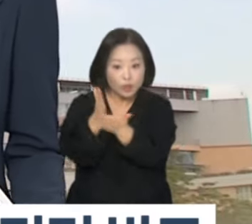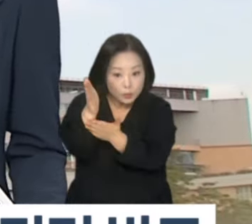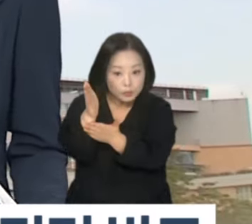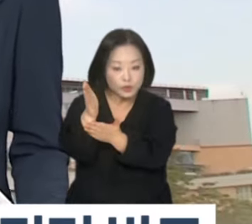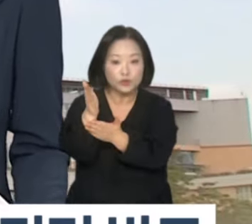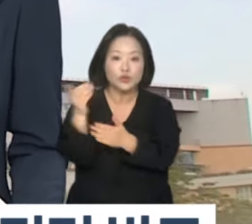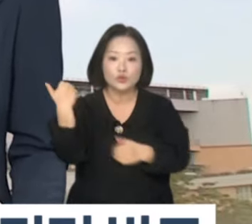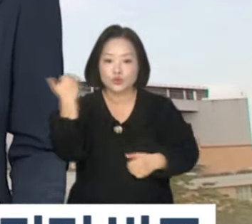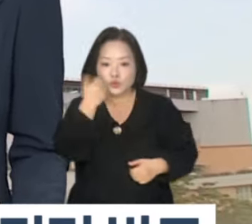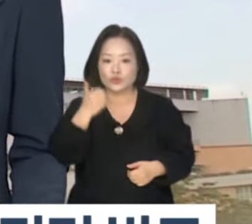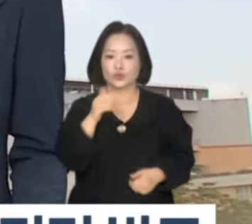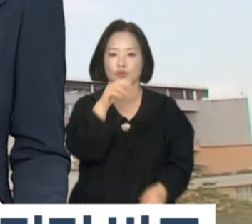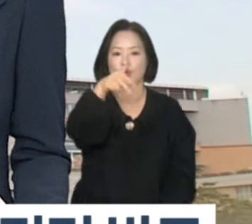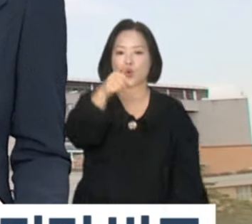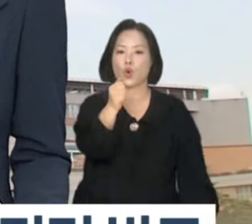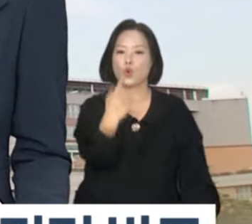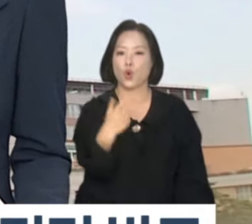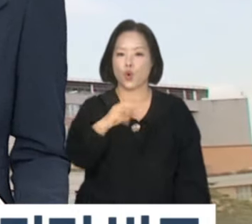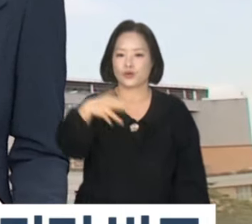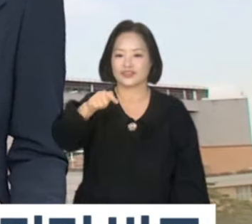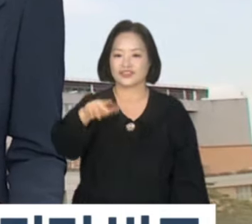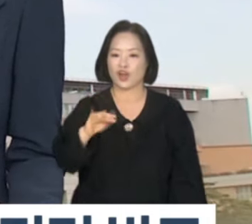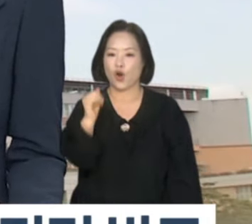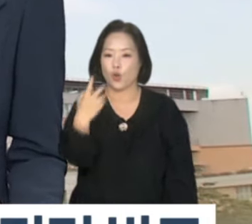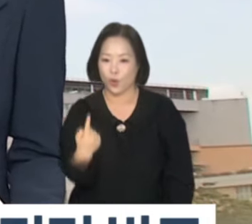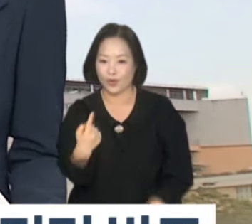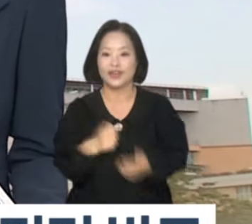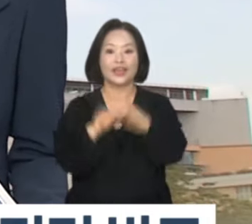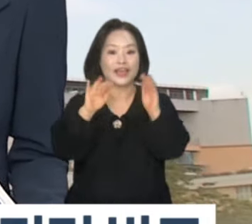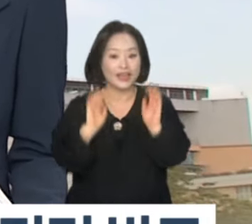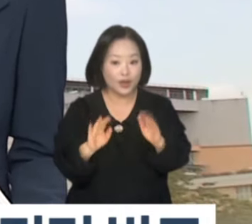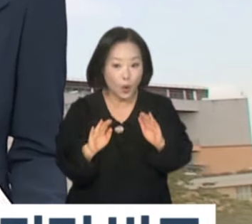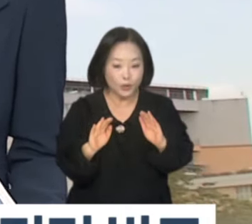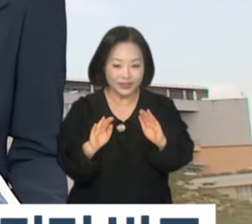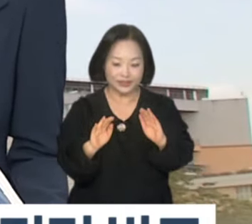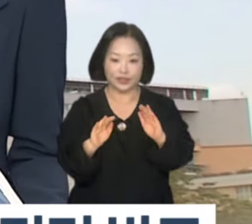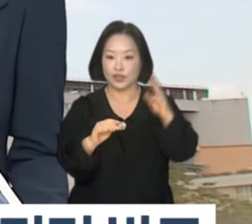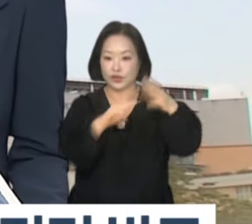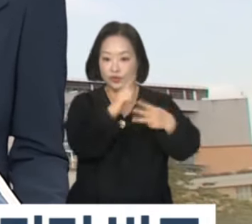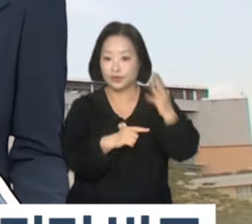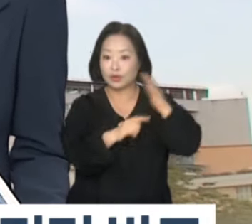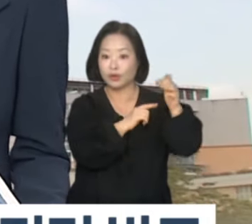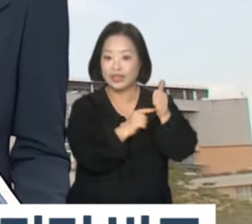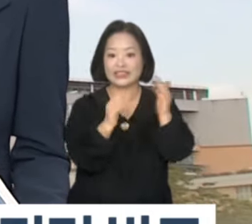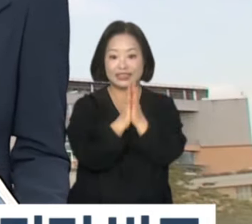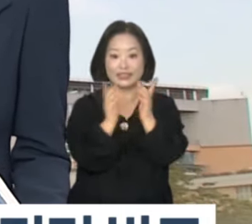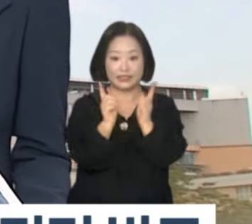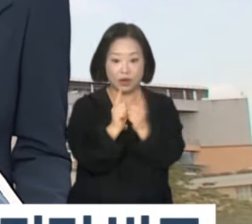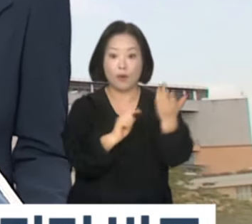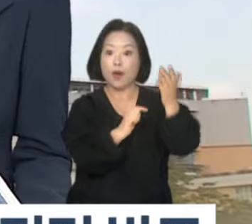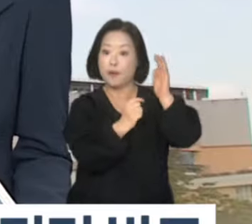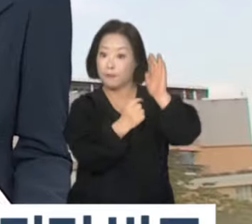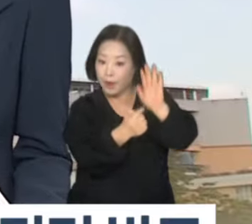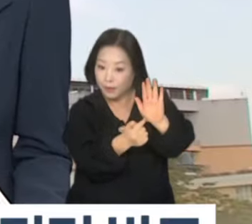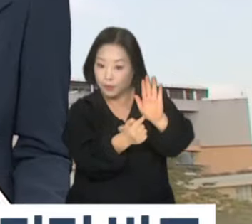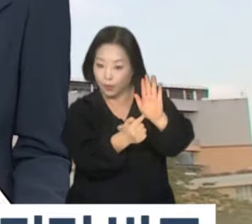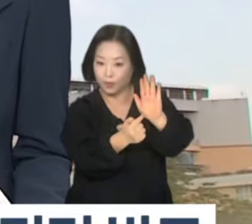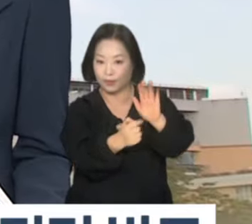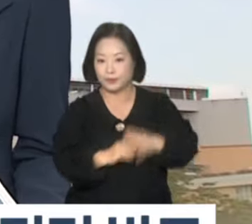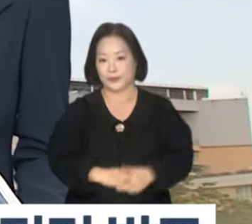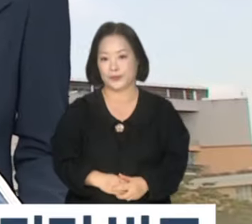의원이 임명됐습니다네 윤 대통령이 직접 용산 대통령 실에서 발표와 배경 설명해 놔서 눈길를 끌었습니다